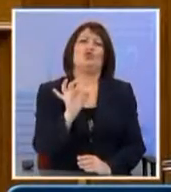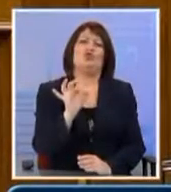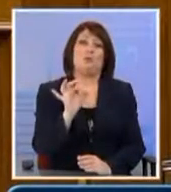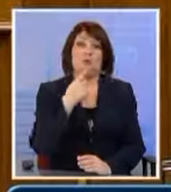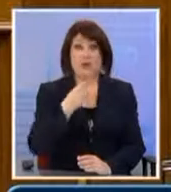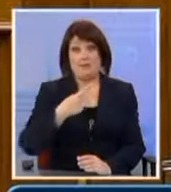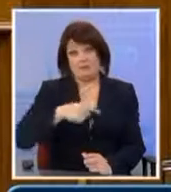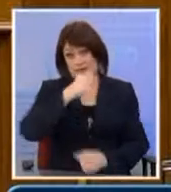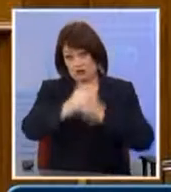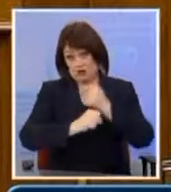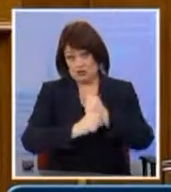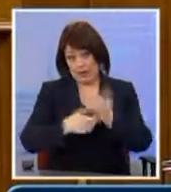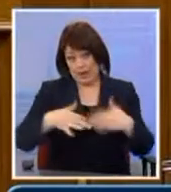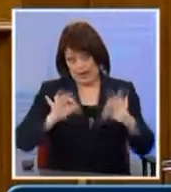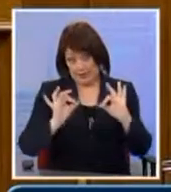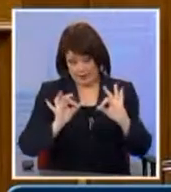χρόνου.